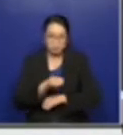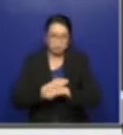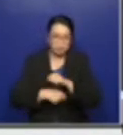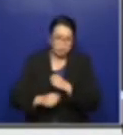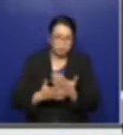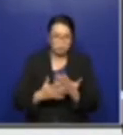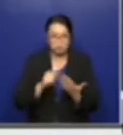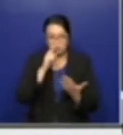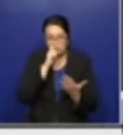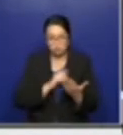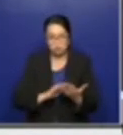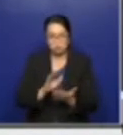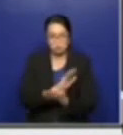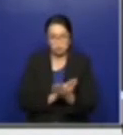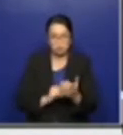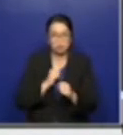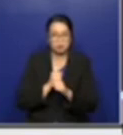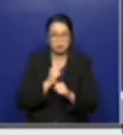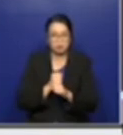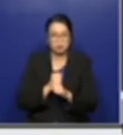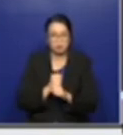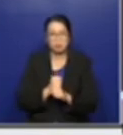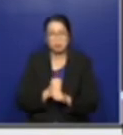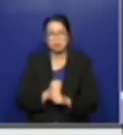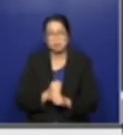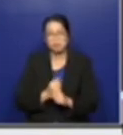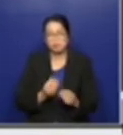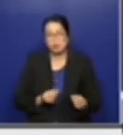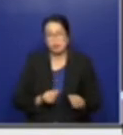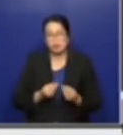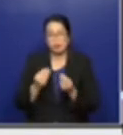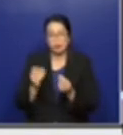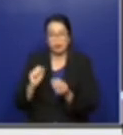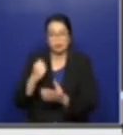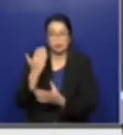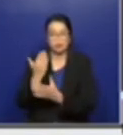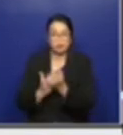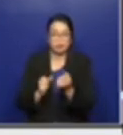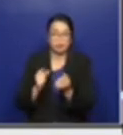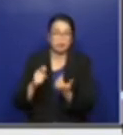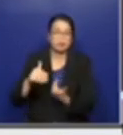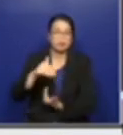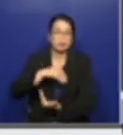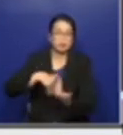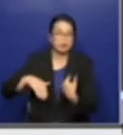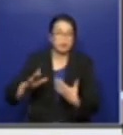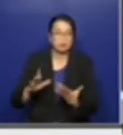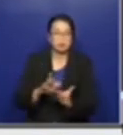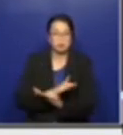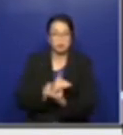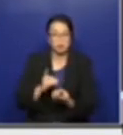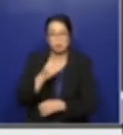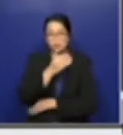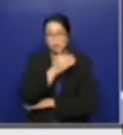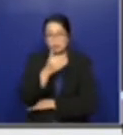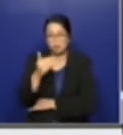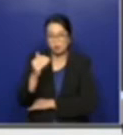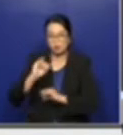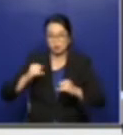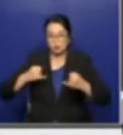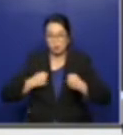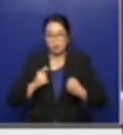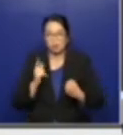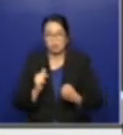าลชุดนี้ให้สำนักงานสภาพัฒนาการเศรษฐกิจและสังคมแห่งชาติเป็นเจ้าภาพห